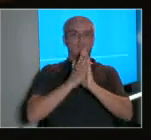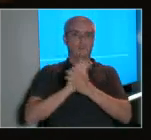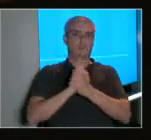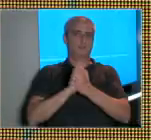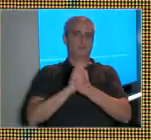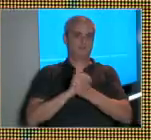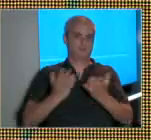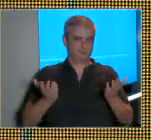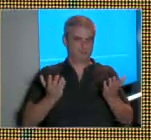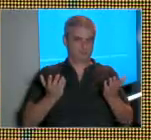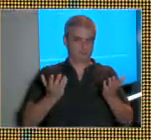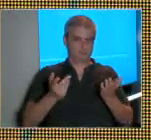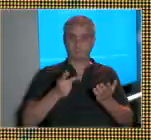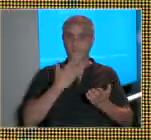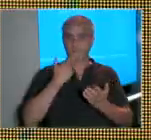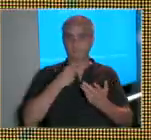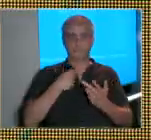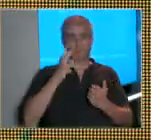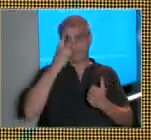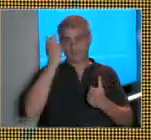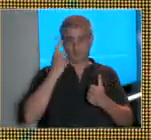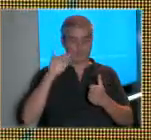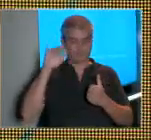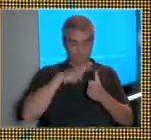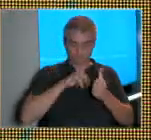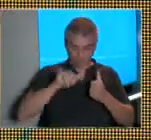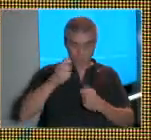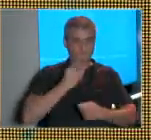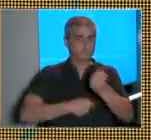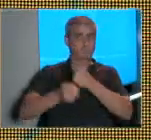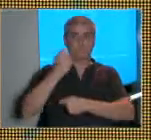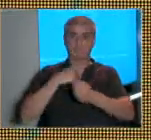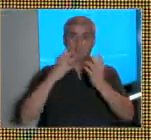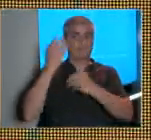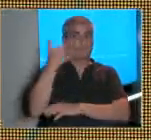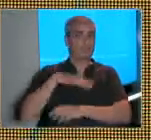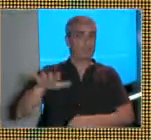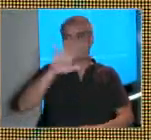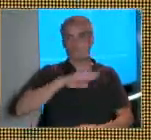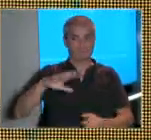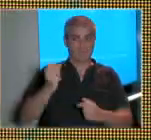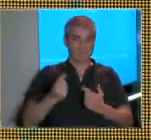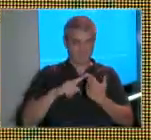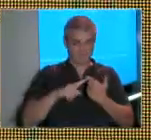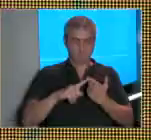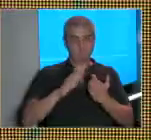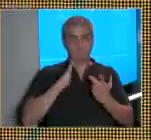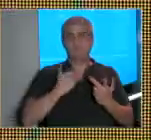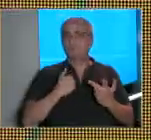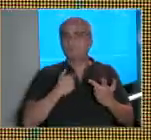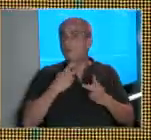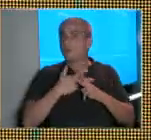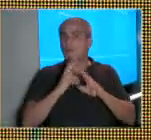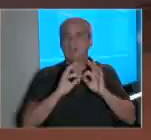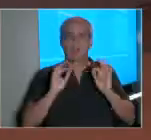ידיד. טיסות לישראל מעל ערב הסעודית, מסחר פורח עם מדינות המפרץ, והאמינו לי, זו